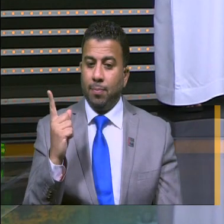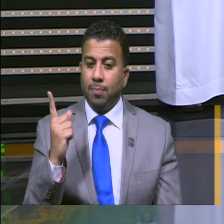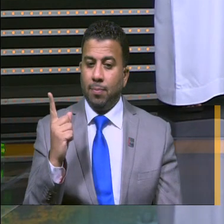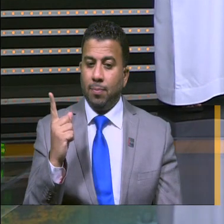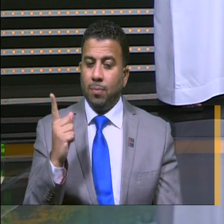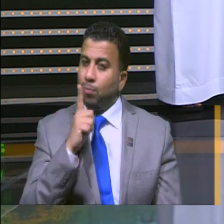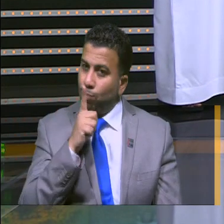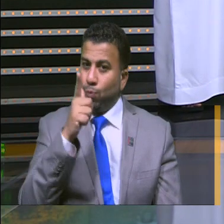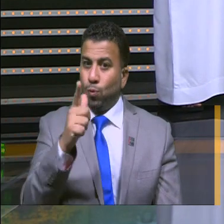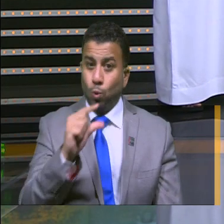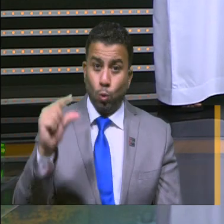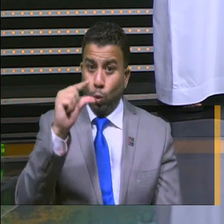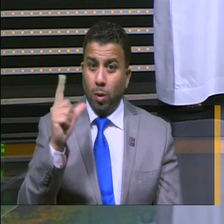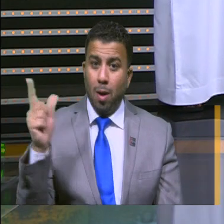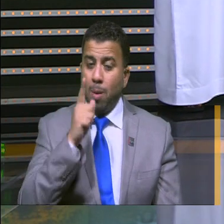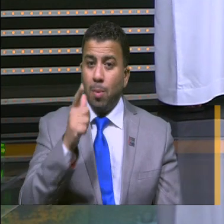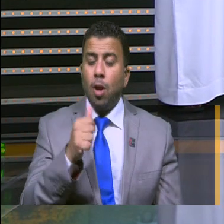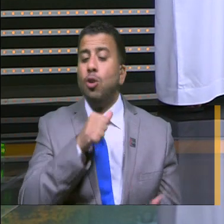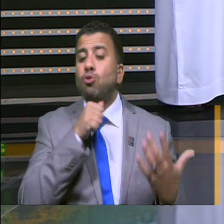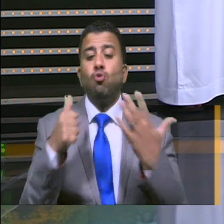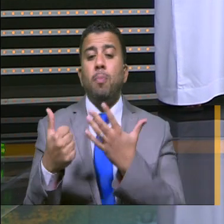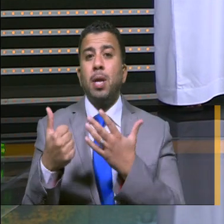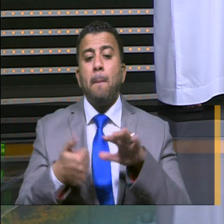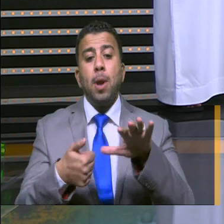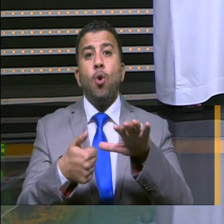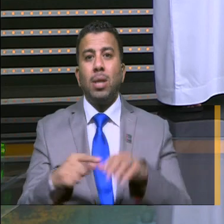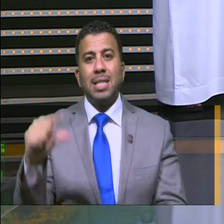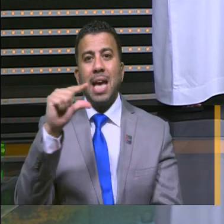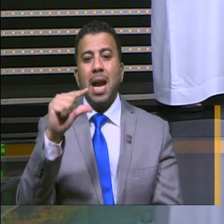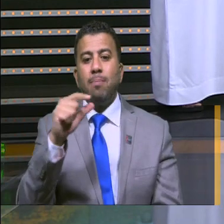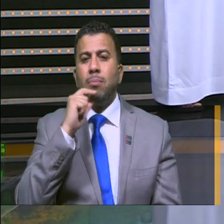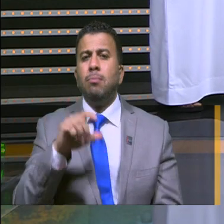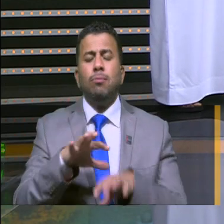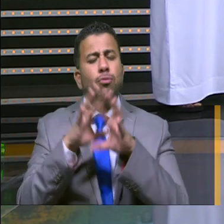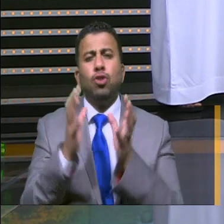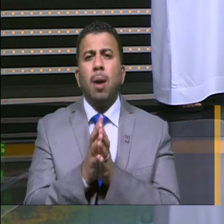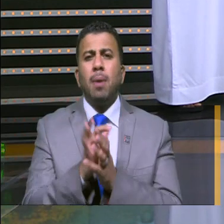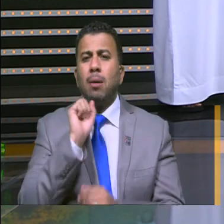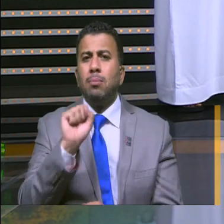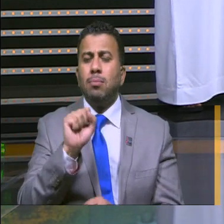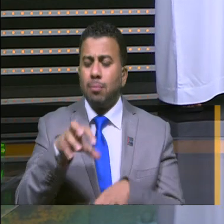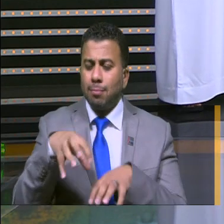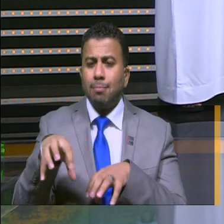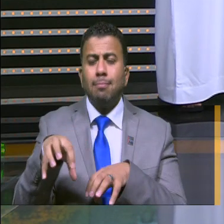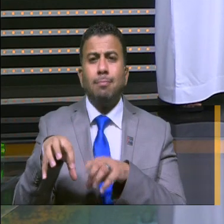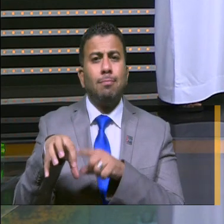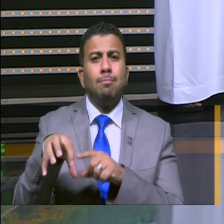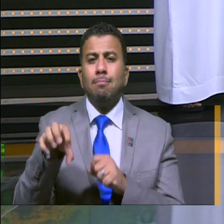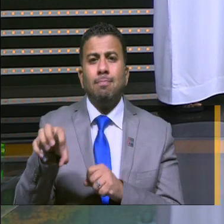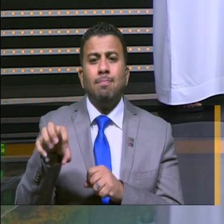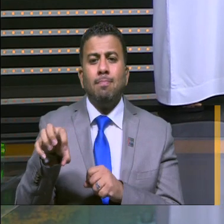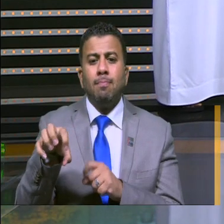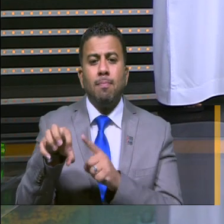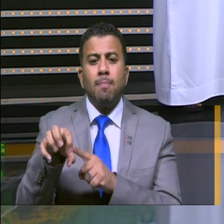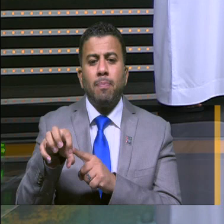في رواتبهم 600 مليون درهم، أيضا شملت حقيقة لفئات يعني